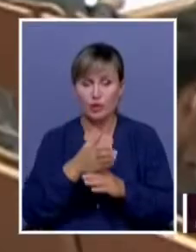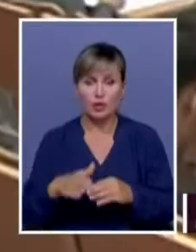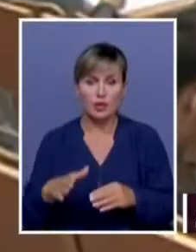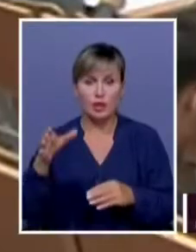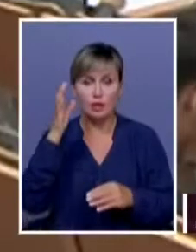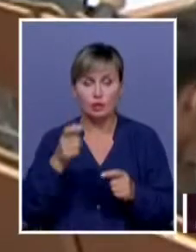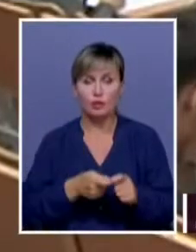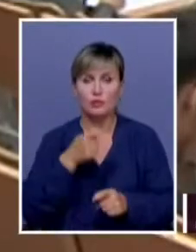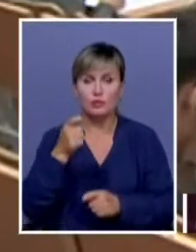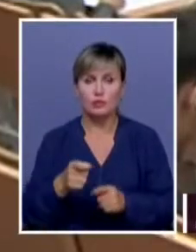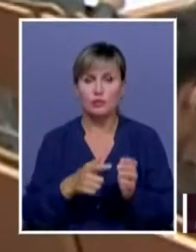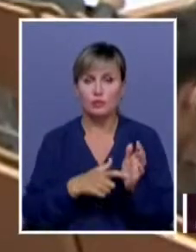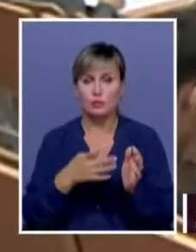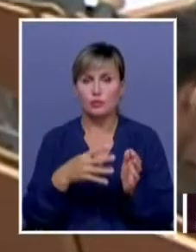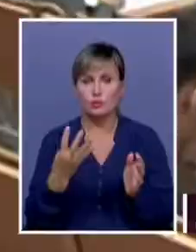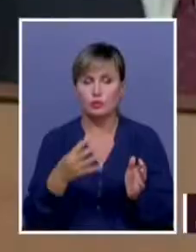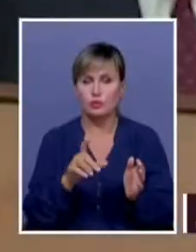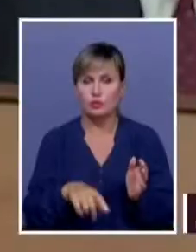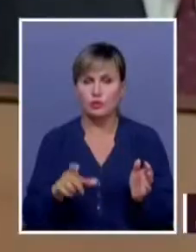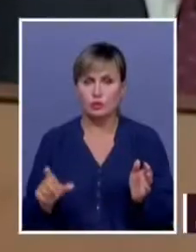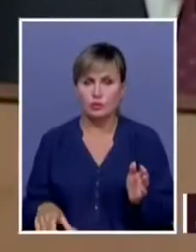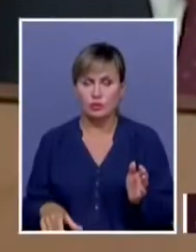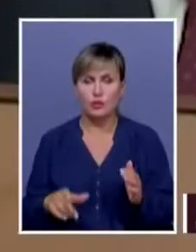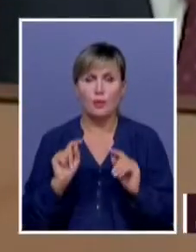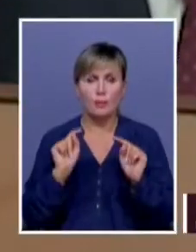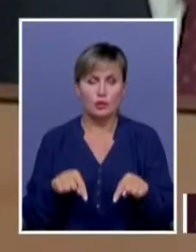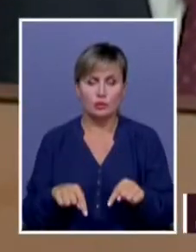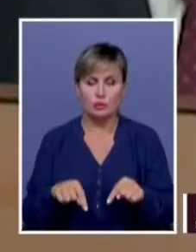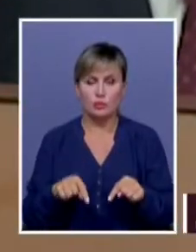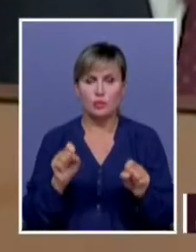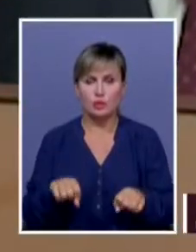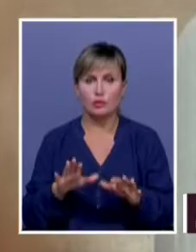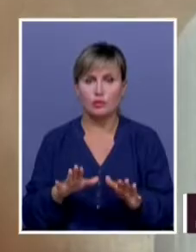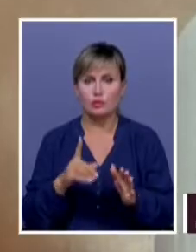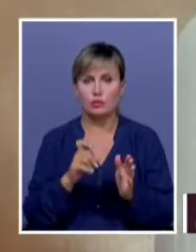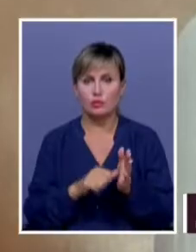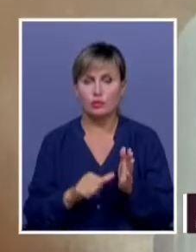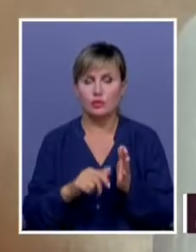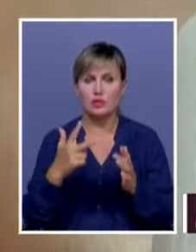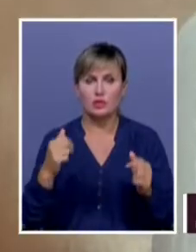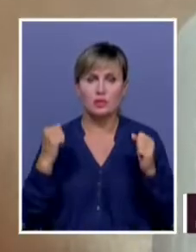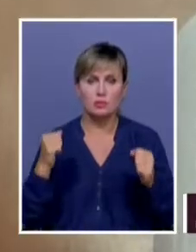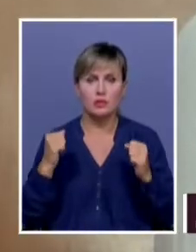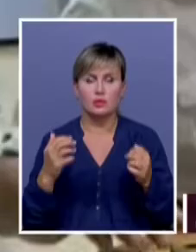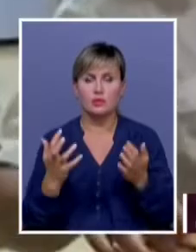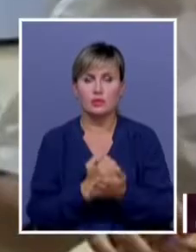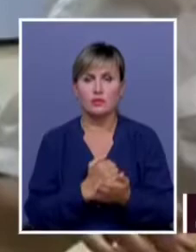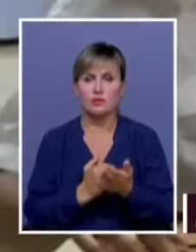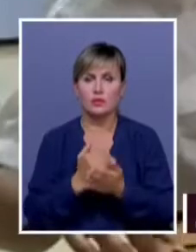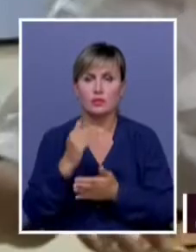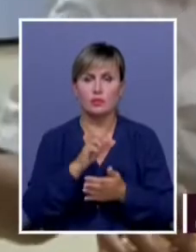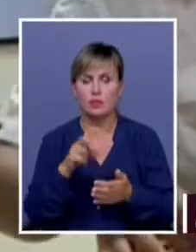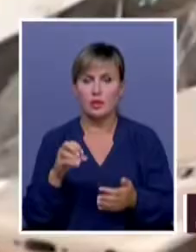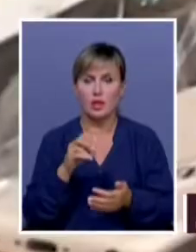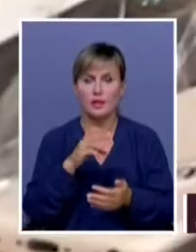Академии подали заявку 744 абитуриента. Поступить на грант смогли только 163 спортсмена, набравшие высокий балл на